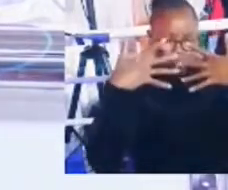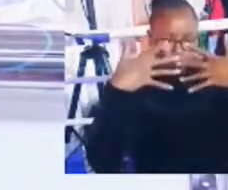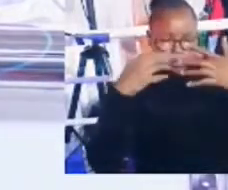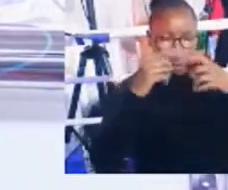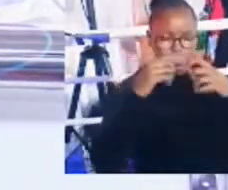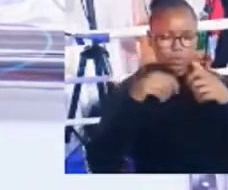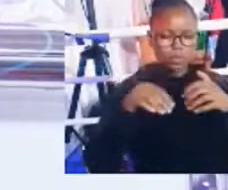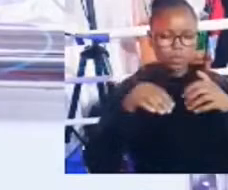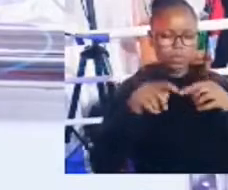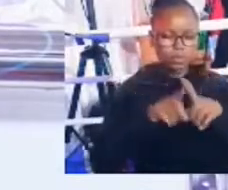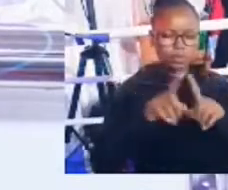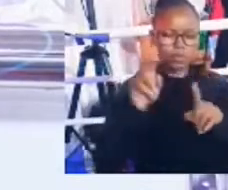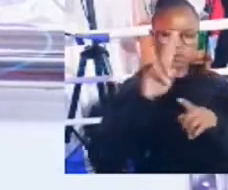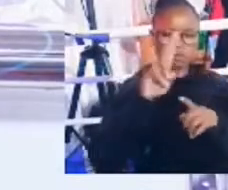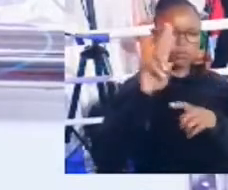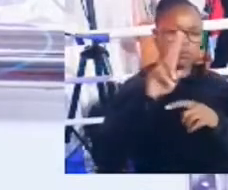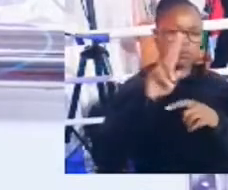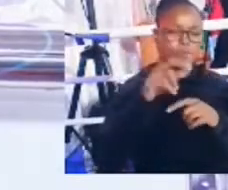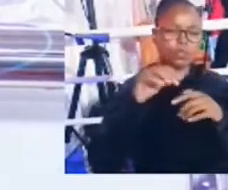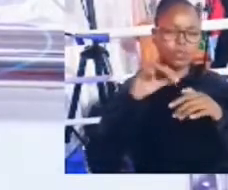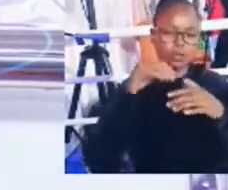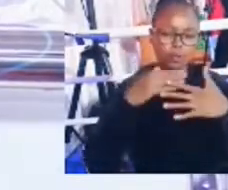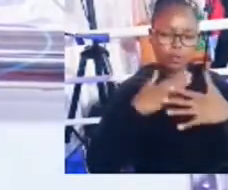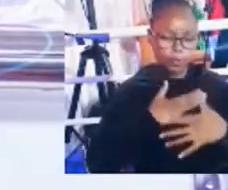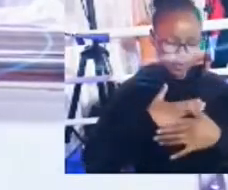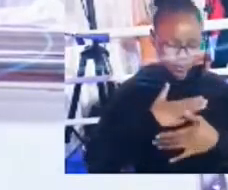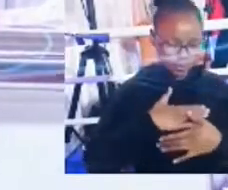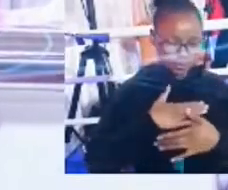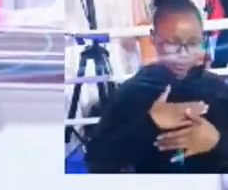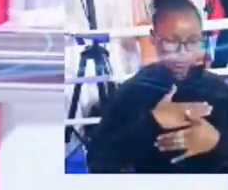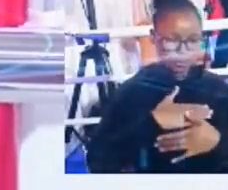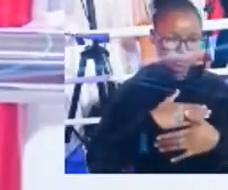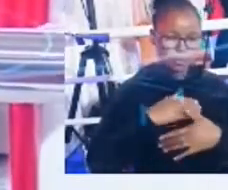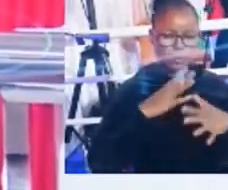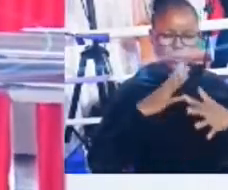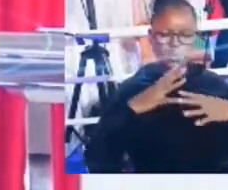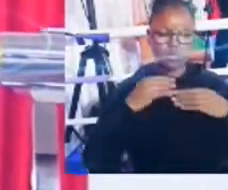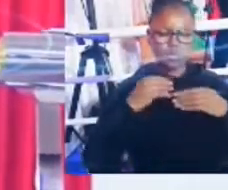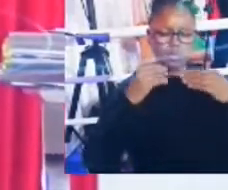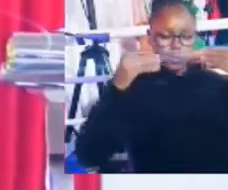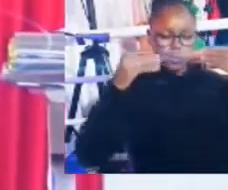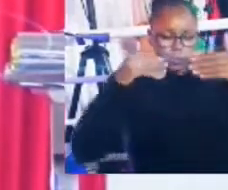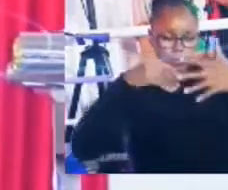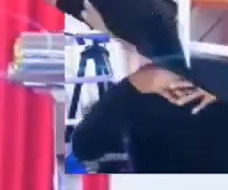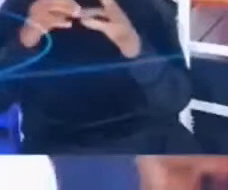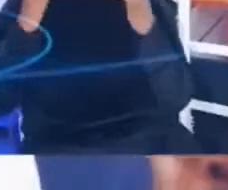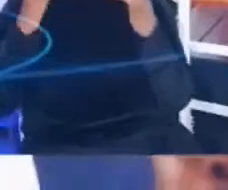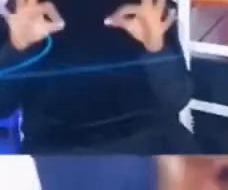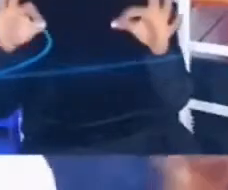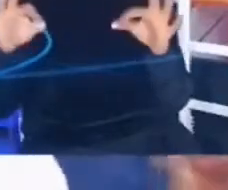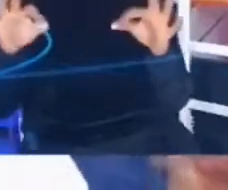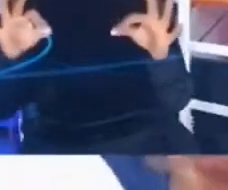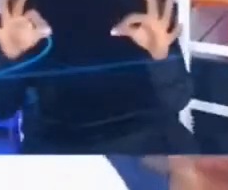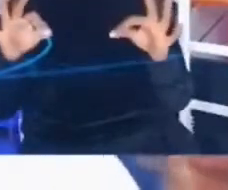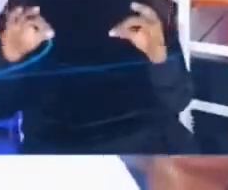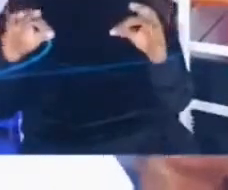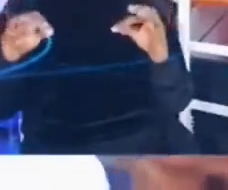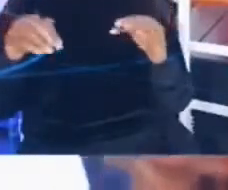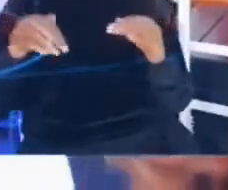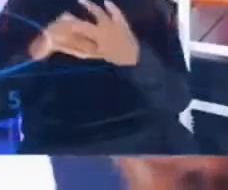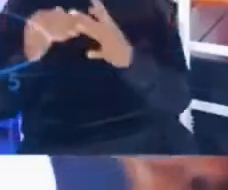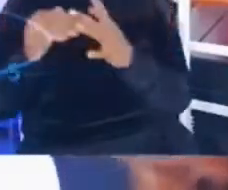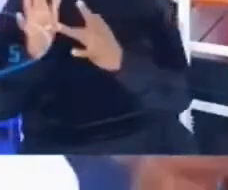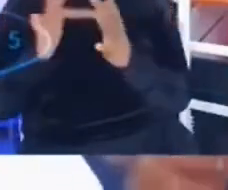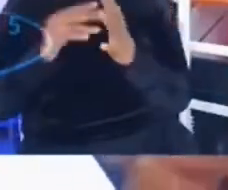waku. Eraga idago zaida. Jikirira fedha. Jikirira dhahabu. Lirikana ne Friday